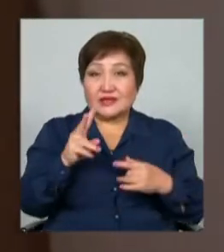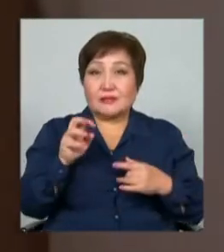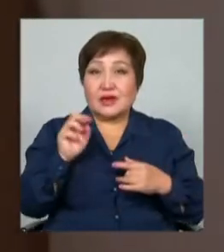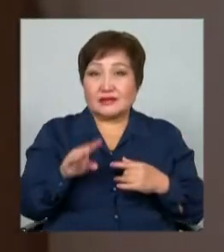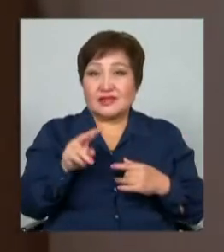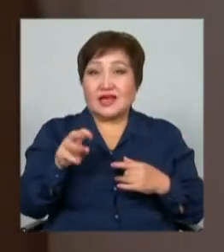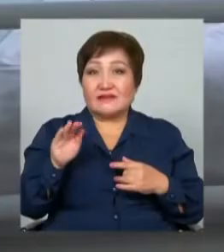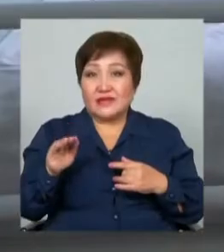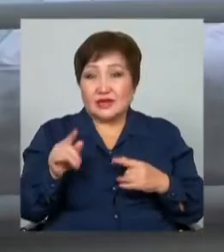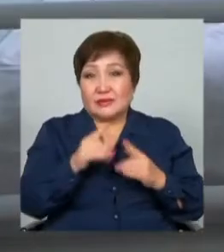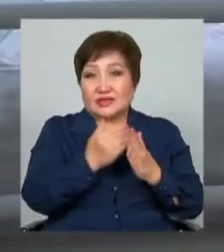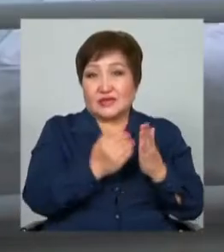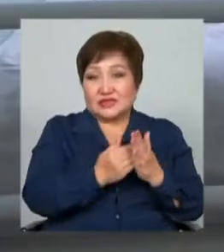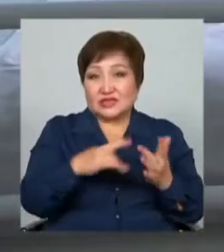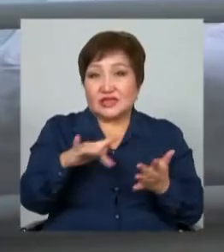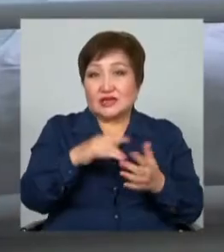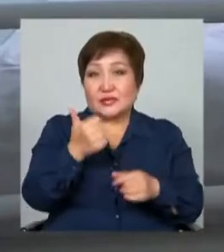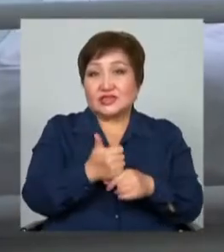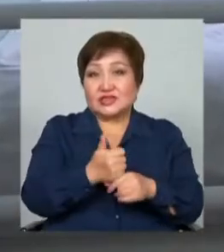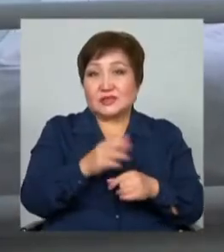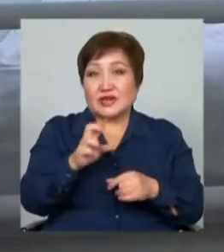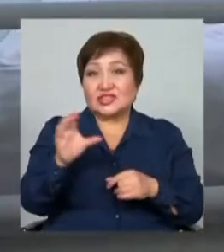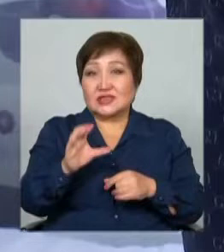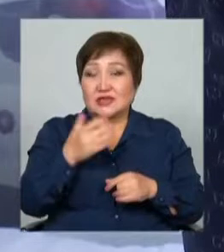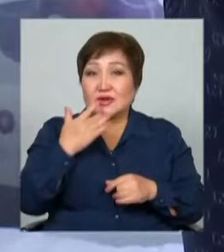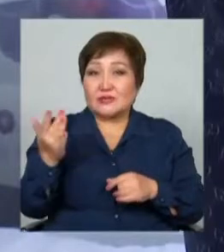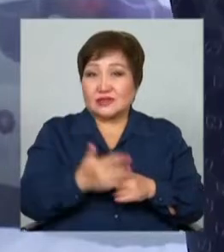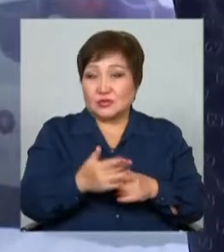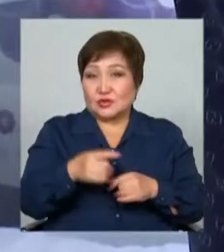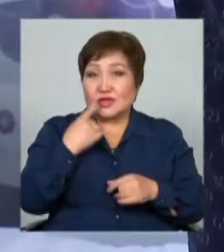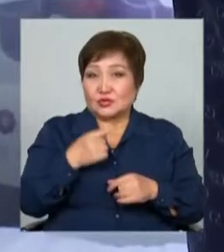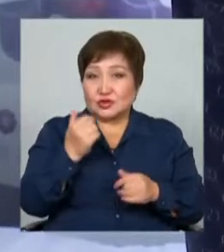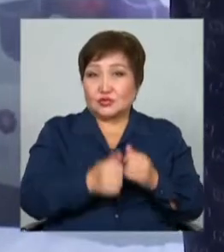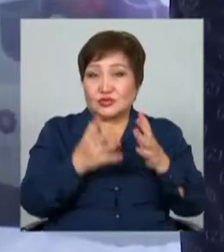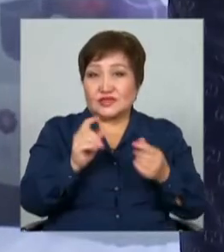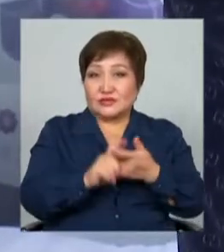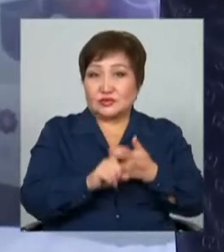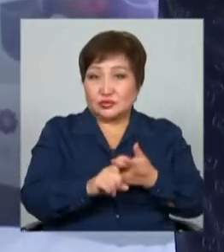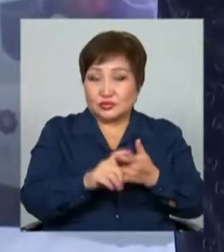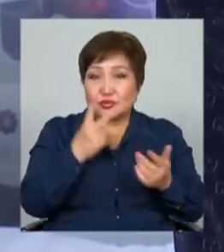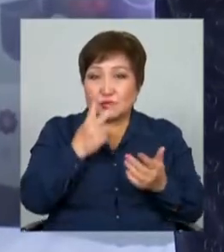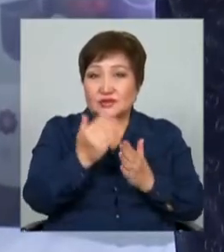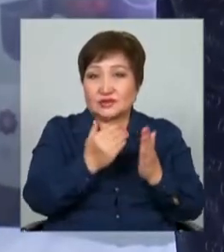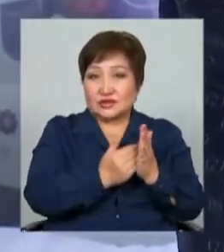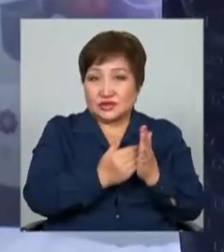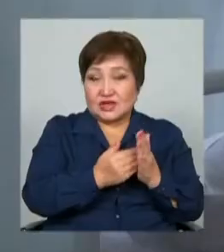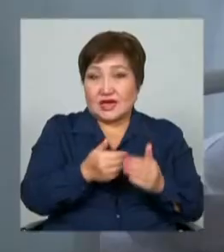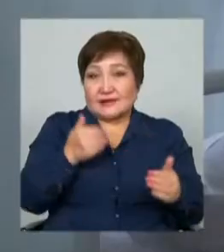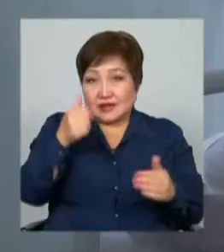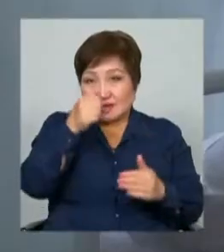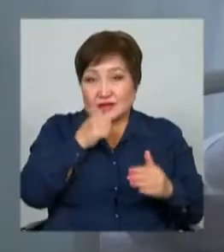бағдарламасында шаһар басшысы Бақытжан Сағынтаев мәлімдеді. Айтуынша күнделікті вирус жұқтыру көрсеткіші алдыңғы айларға қарағанда